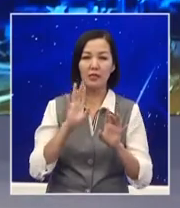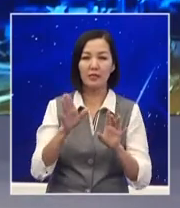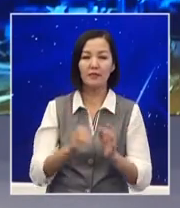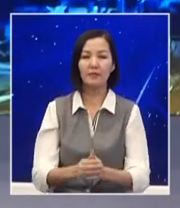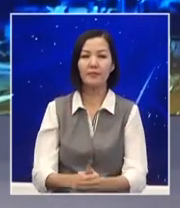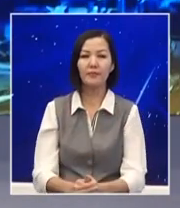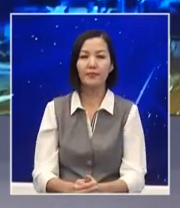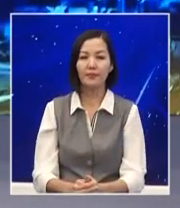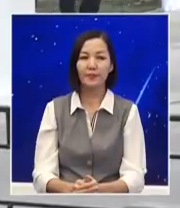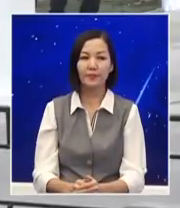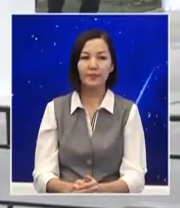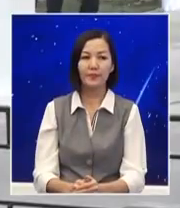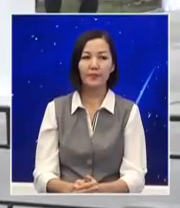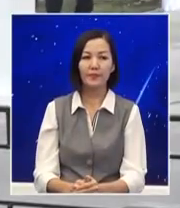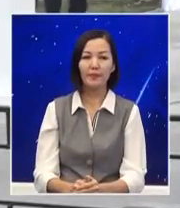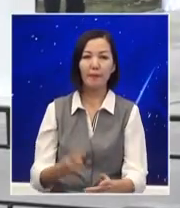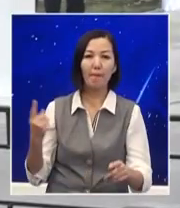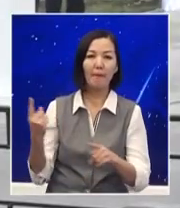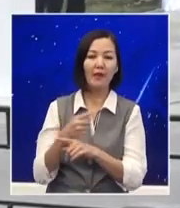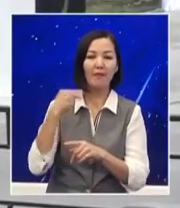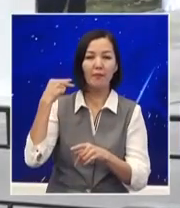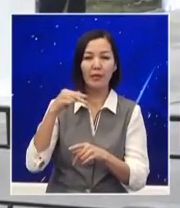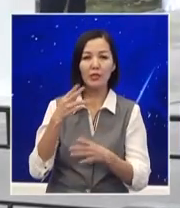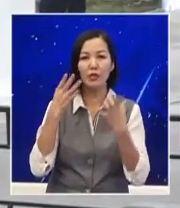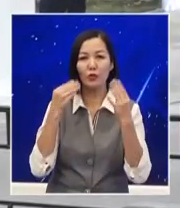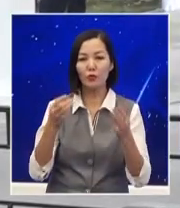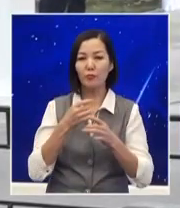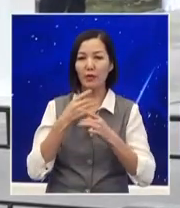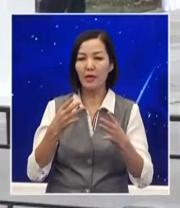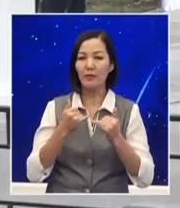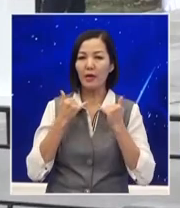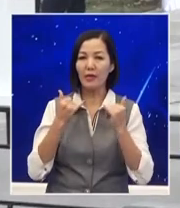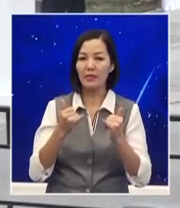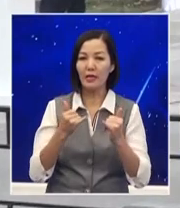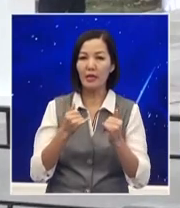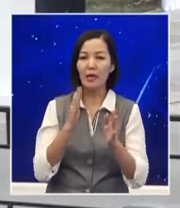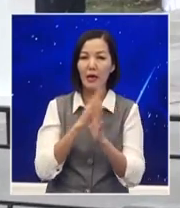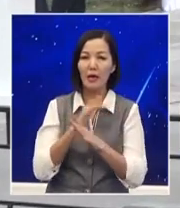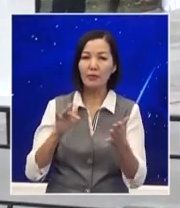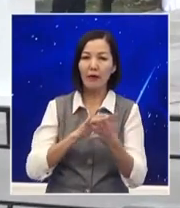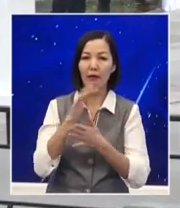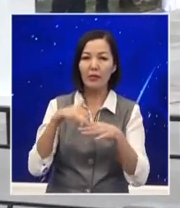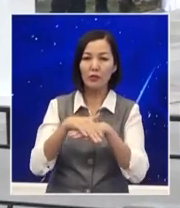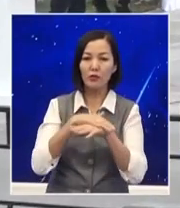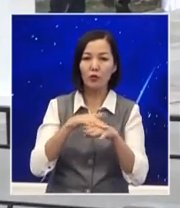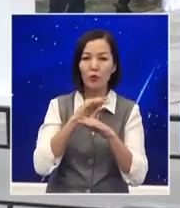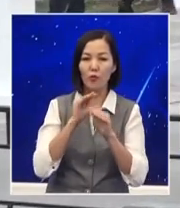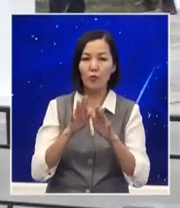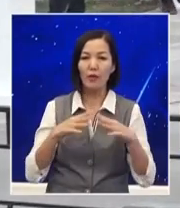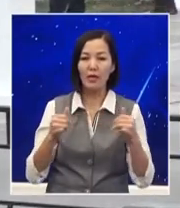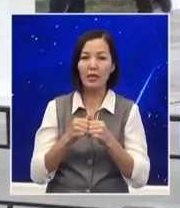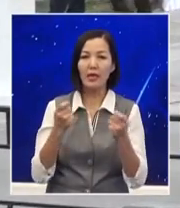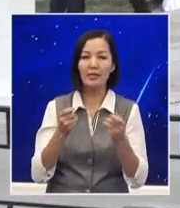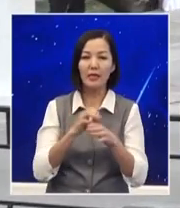тілшіміз толықтырады. Тұңғыш президент күніне орай қапшағайлық тұрғындардың да қуанышы еселенді. Көп балалы, аз қамтылған